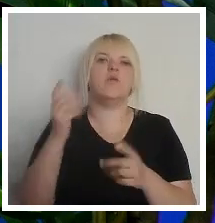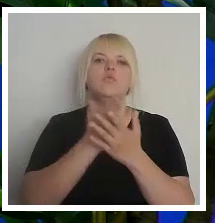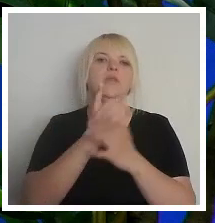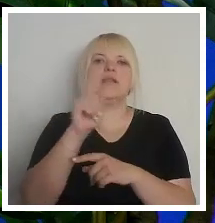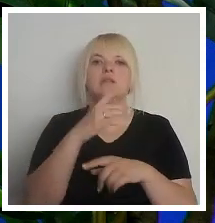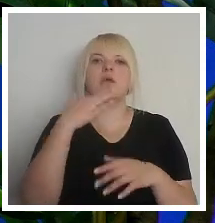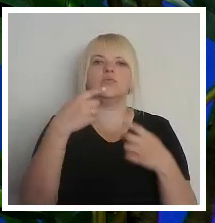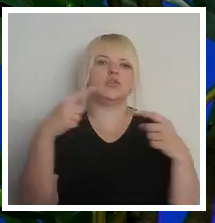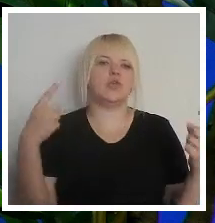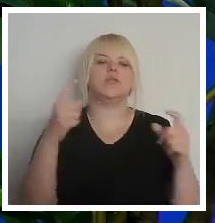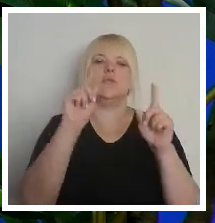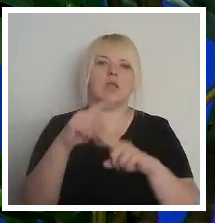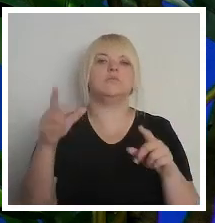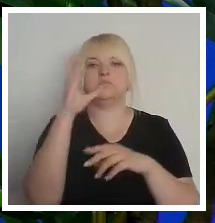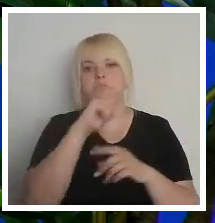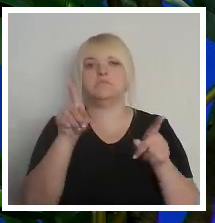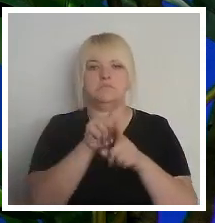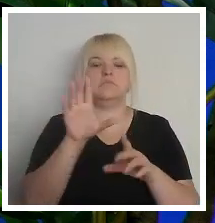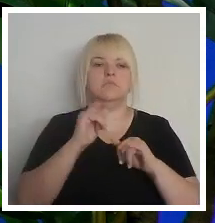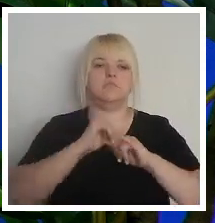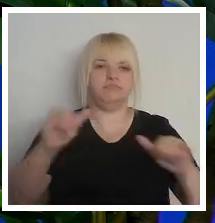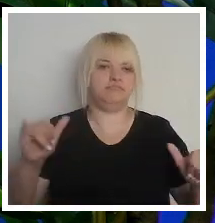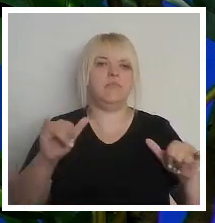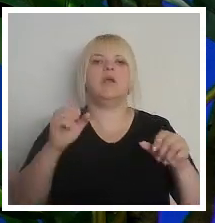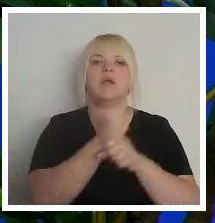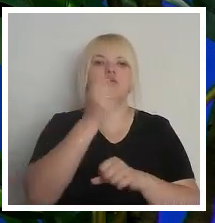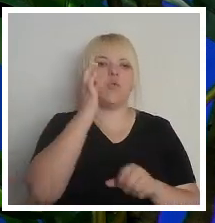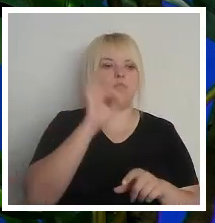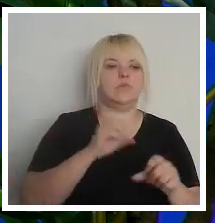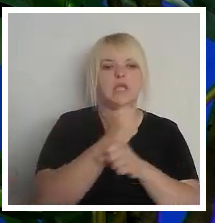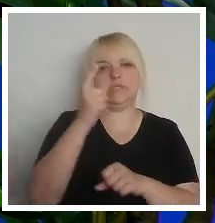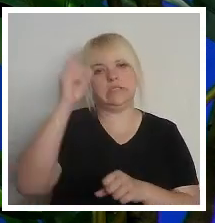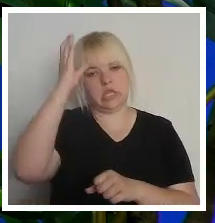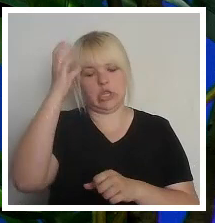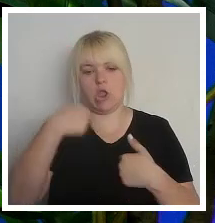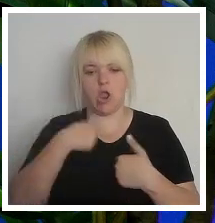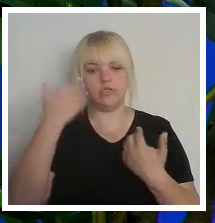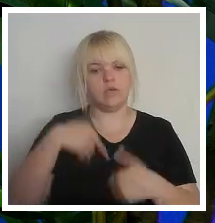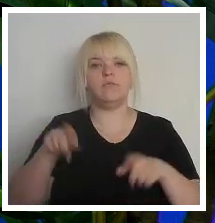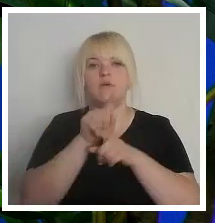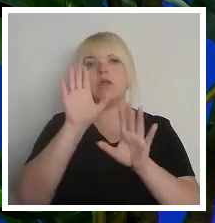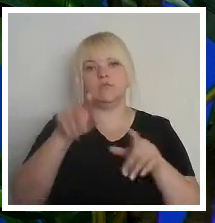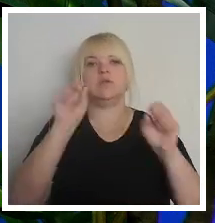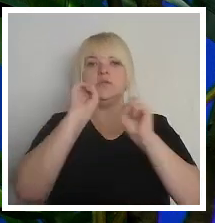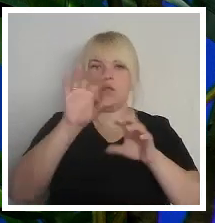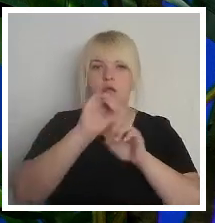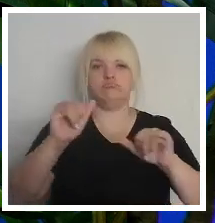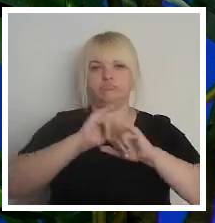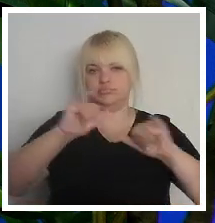varētu izvērsties un gan ar savu kompetenci, gan ar zināšanām un dalīties ar tām.